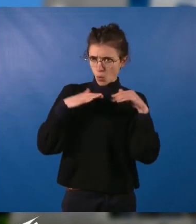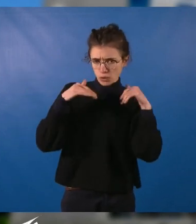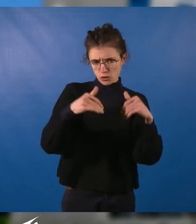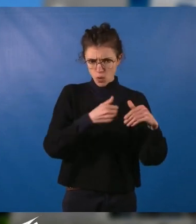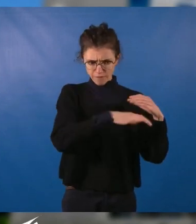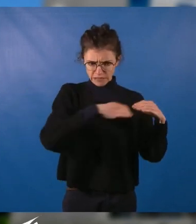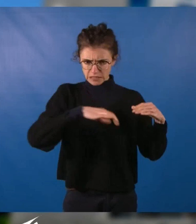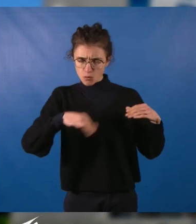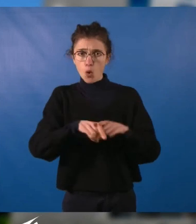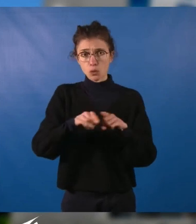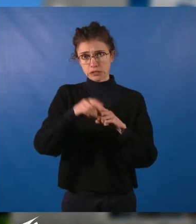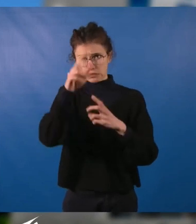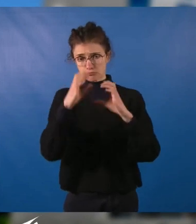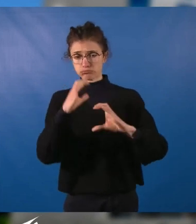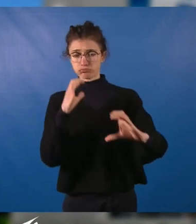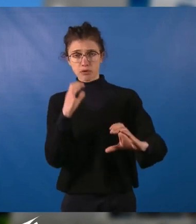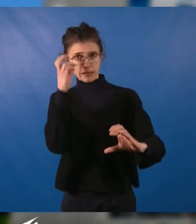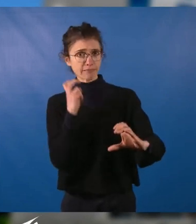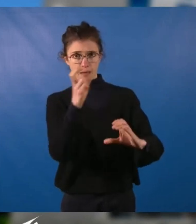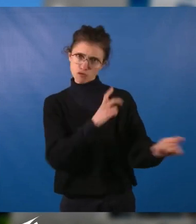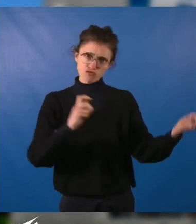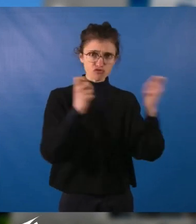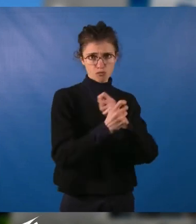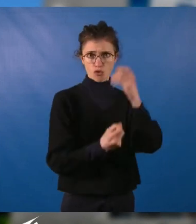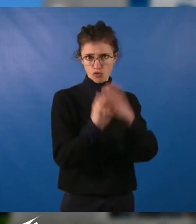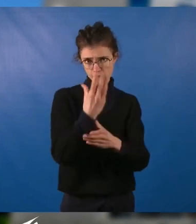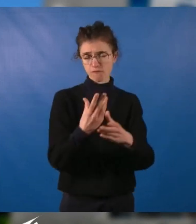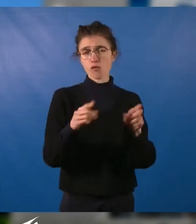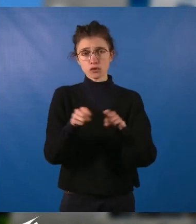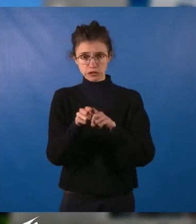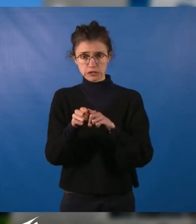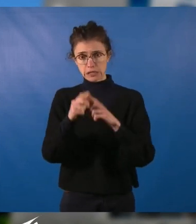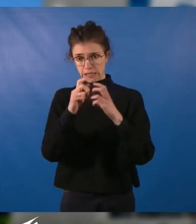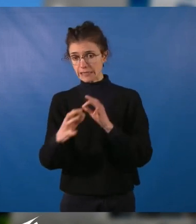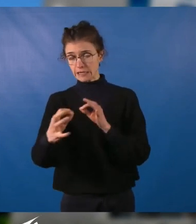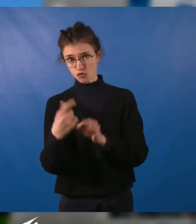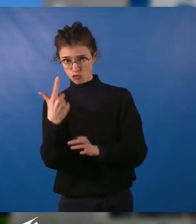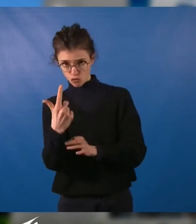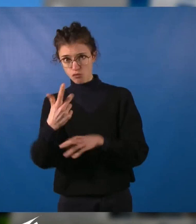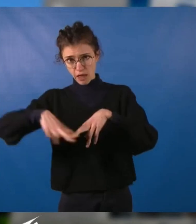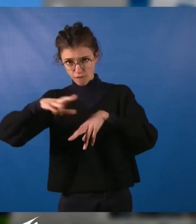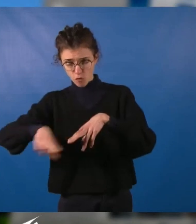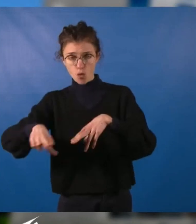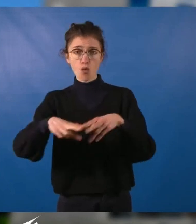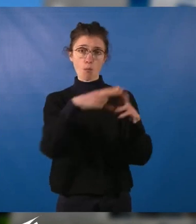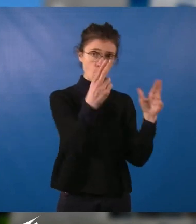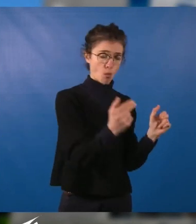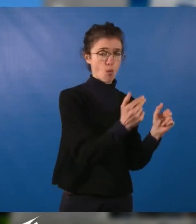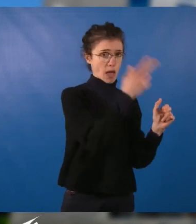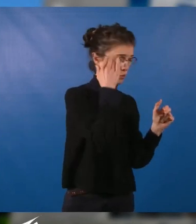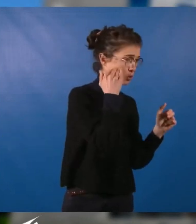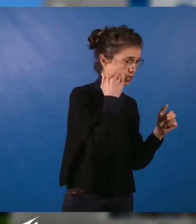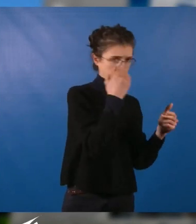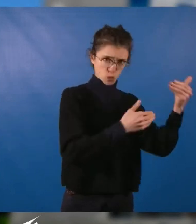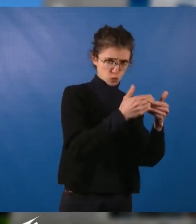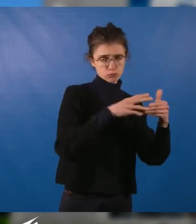notre flotte de tramway, rénover la ligne 2, démarrer la transformation du pont Inde-Bretagne. Nous allons également consolider notre effort